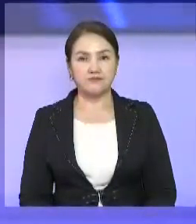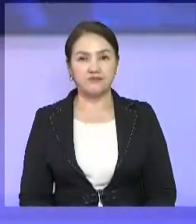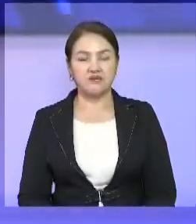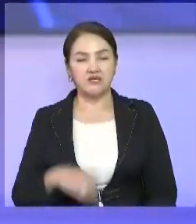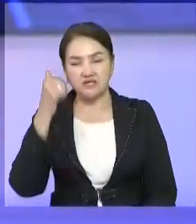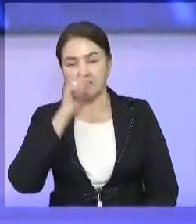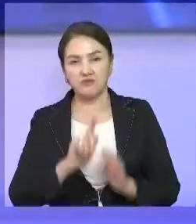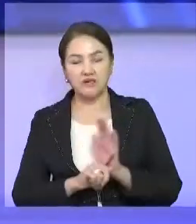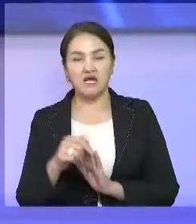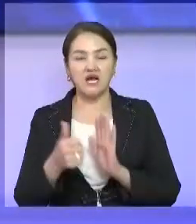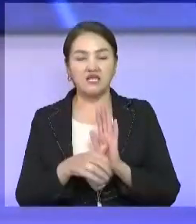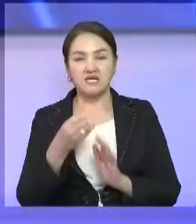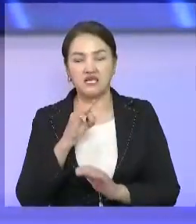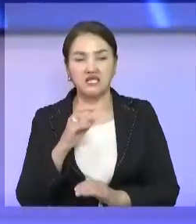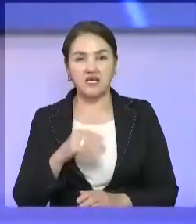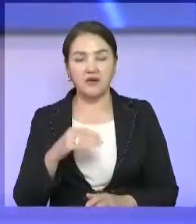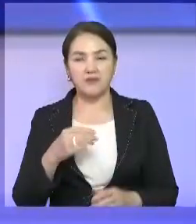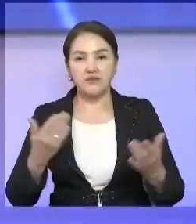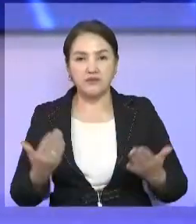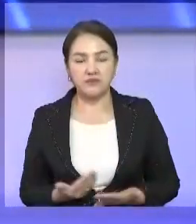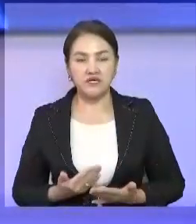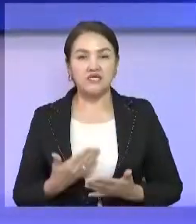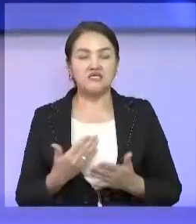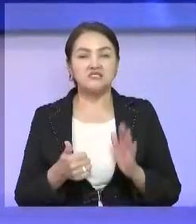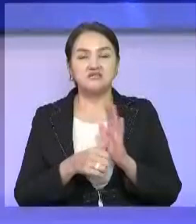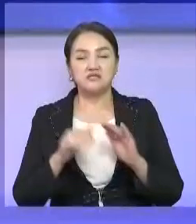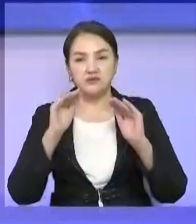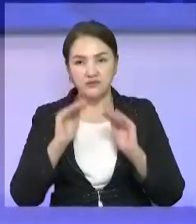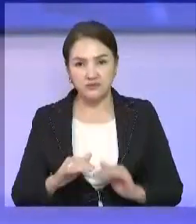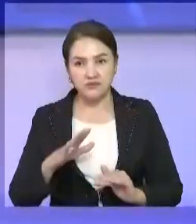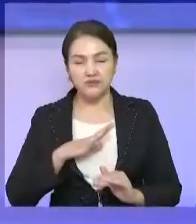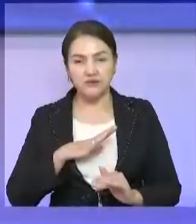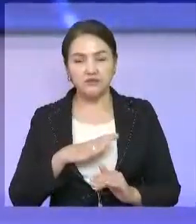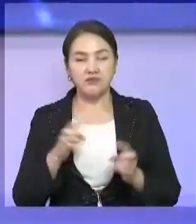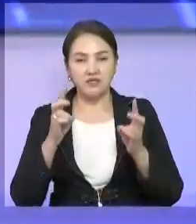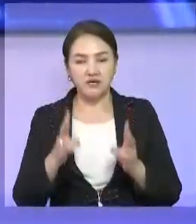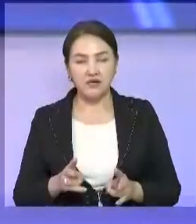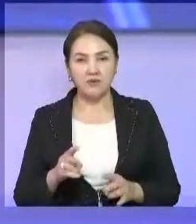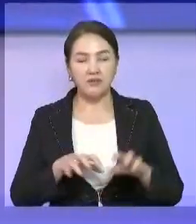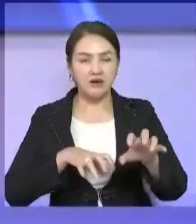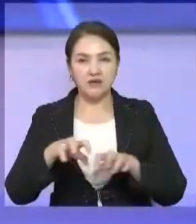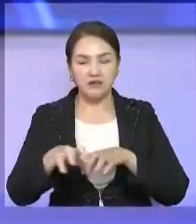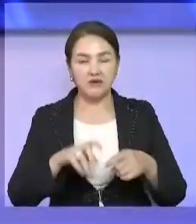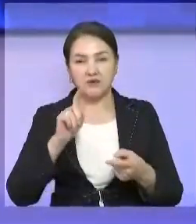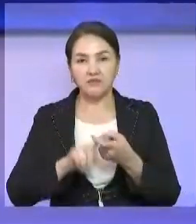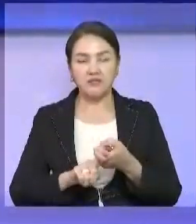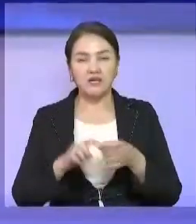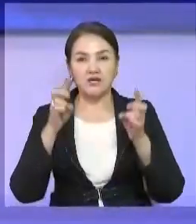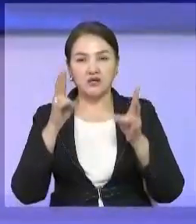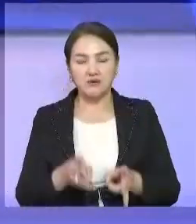Жыл басынан бері 6 айда өңірдегі қылмыстар саны 2,6 есеге төмендеген. Оның ішінде сыбайлас жемқорлыққа байланысты